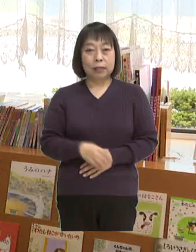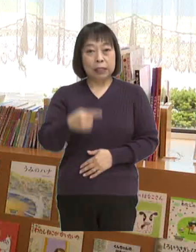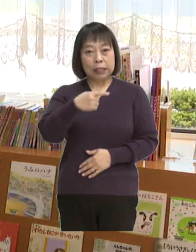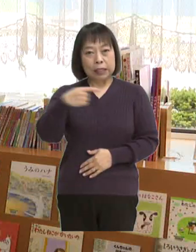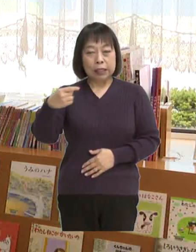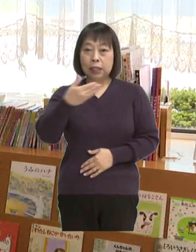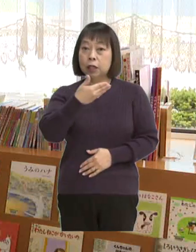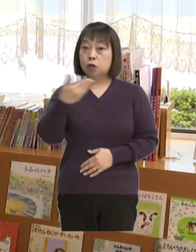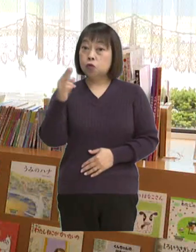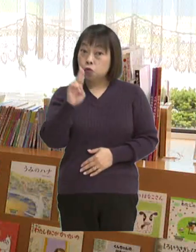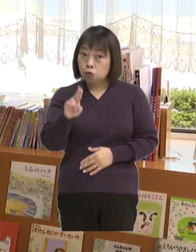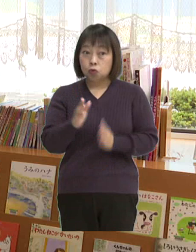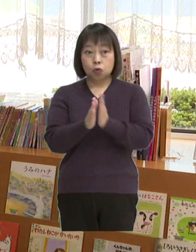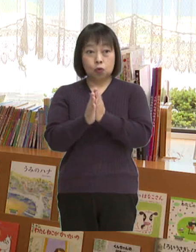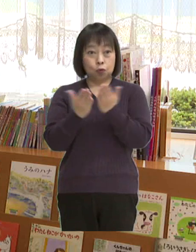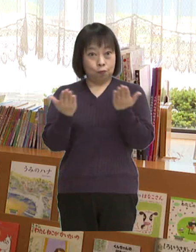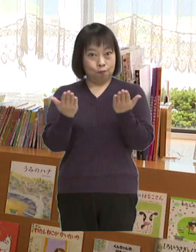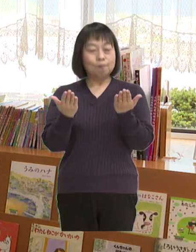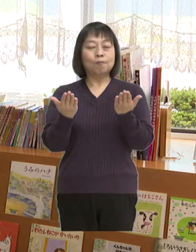一隅。